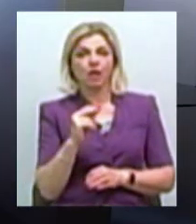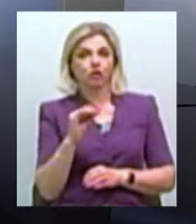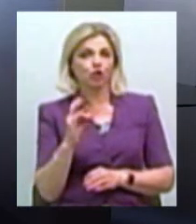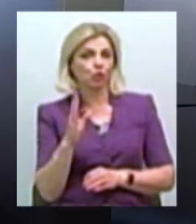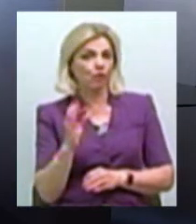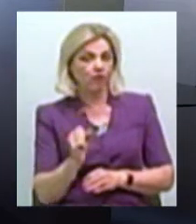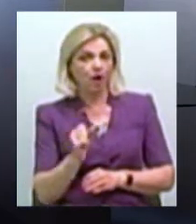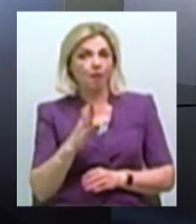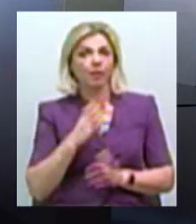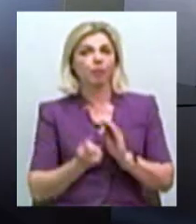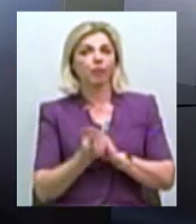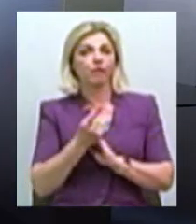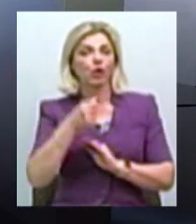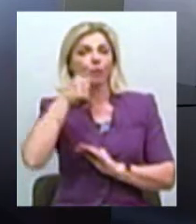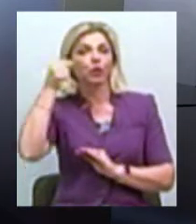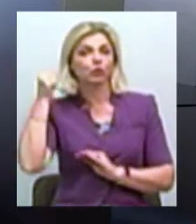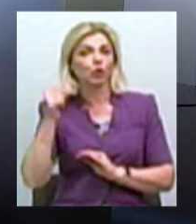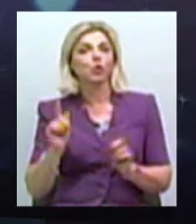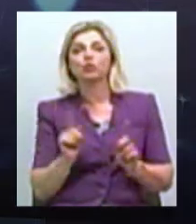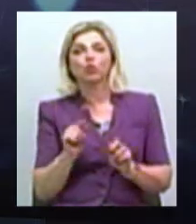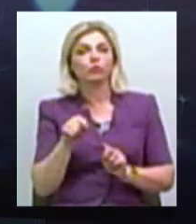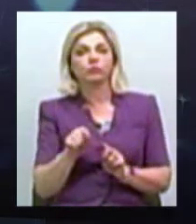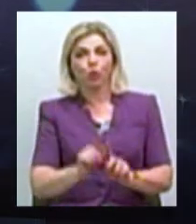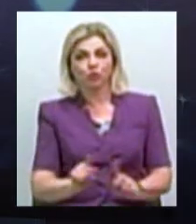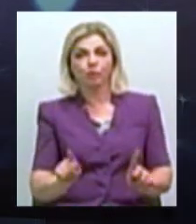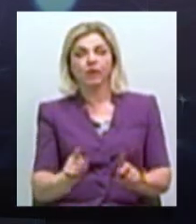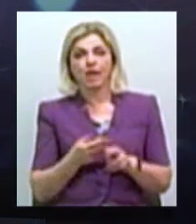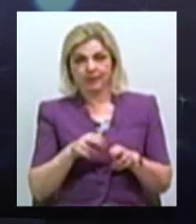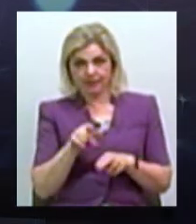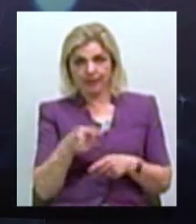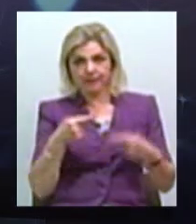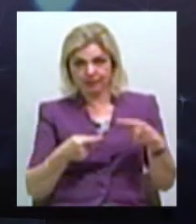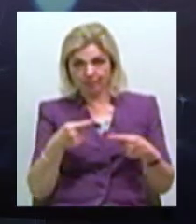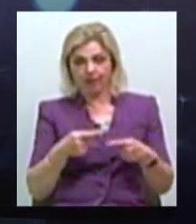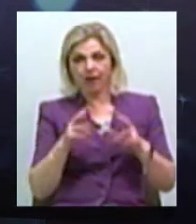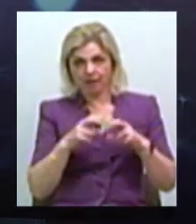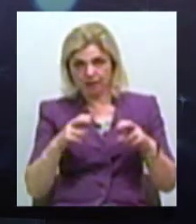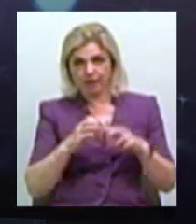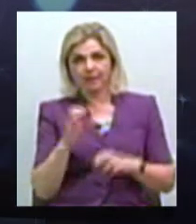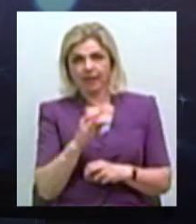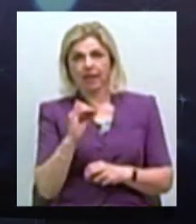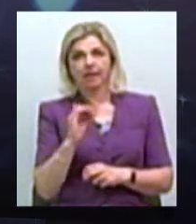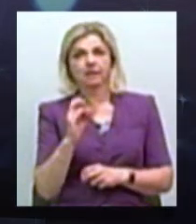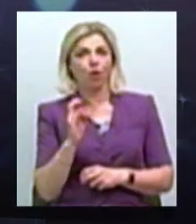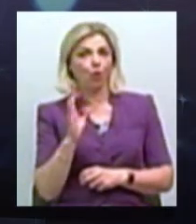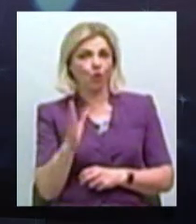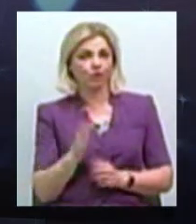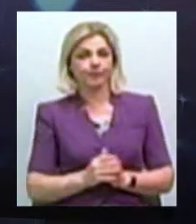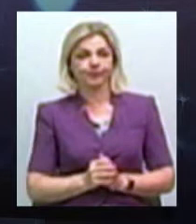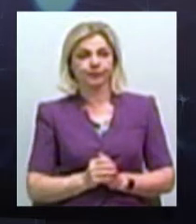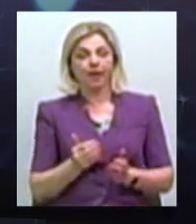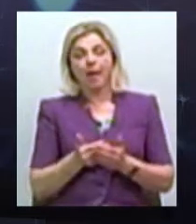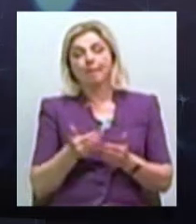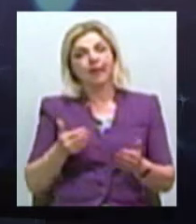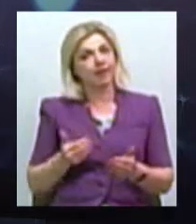виник минулого року. В чому його особливість? Саме цей спір розв'язував Сергій Ісаков, так? Ні, перед тим, що